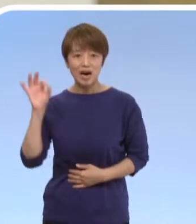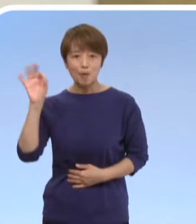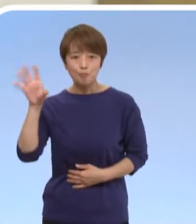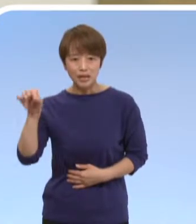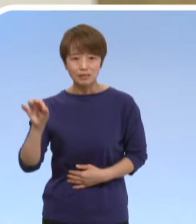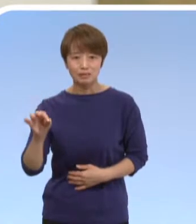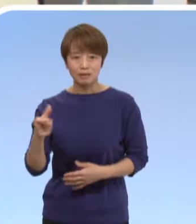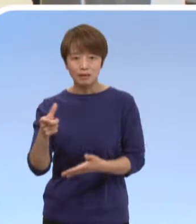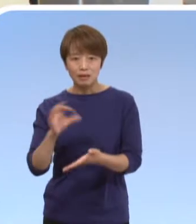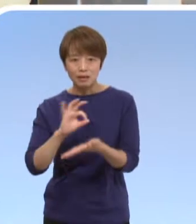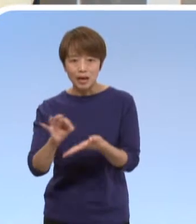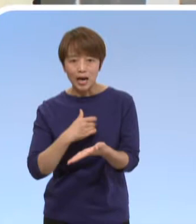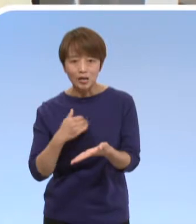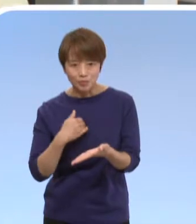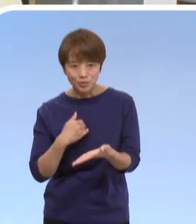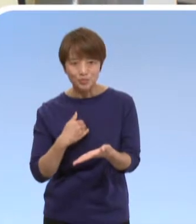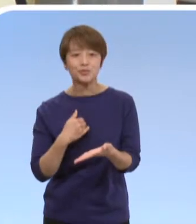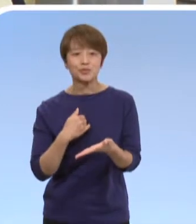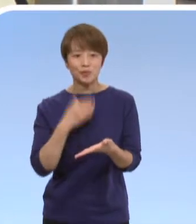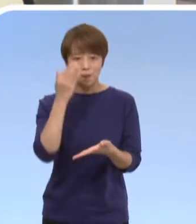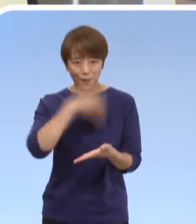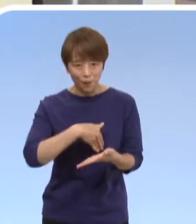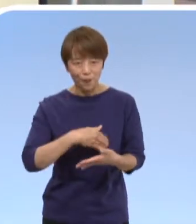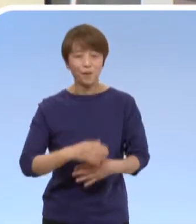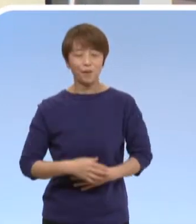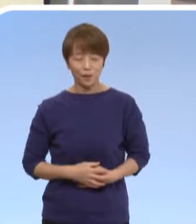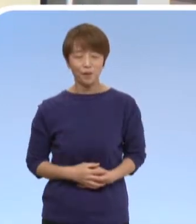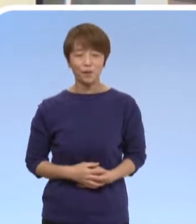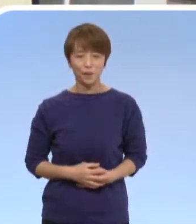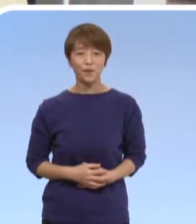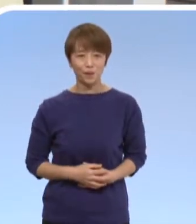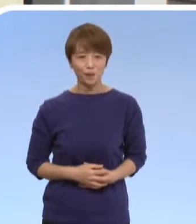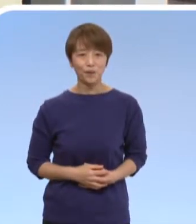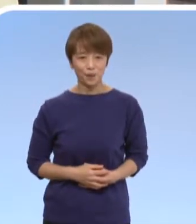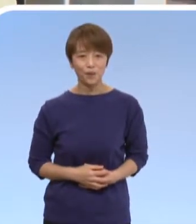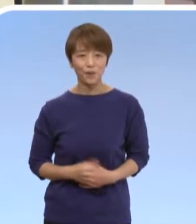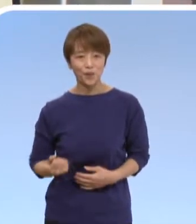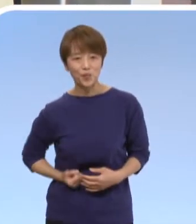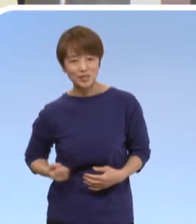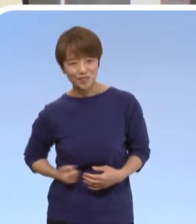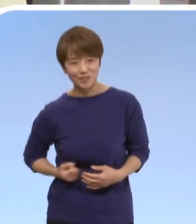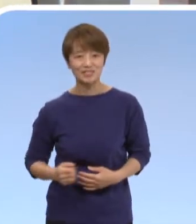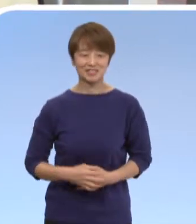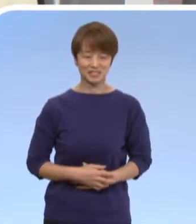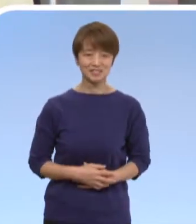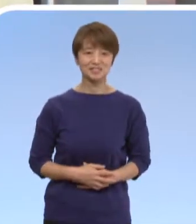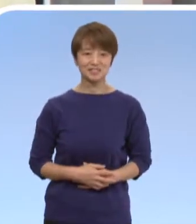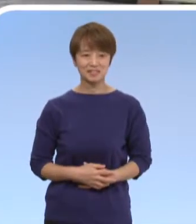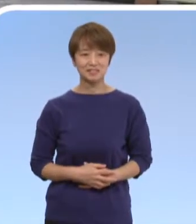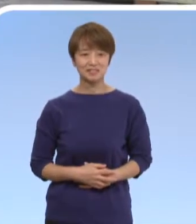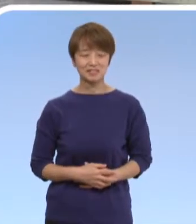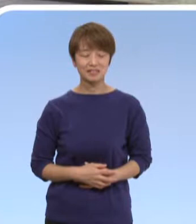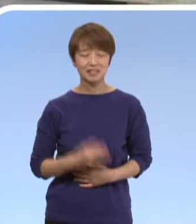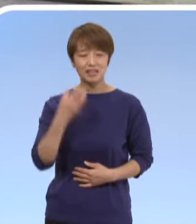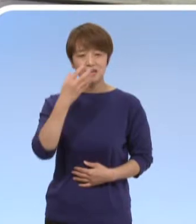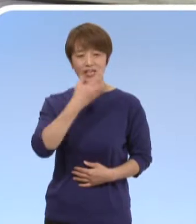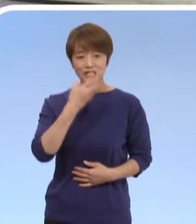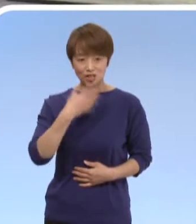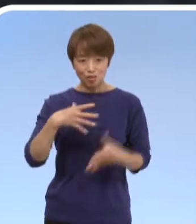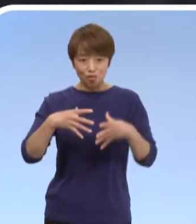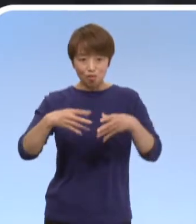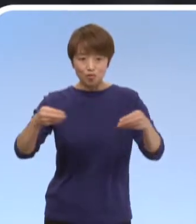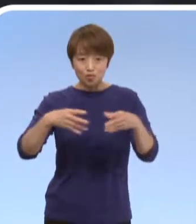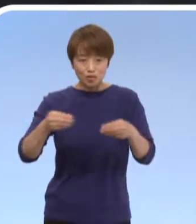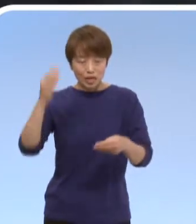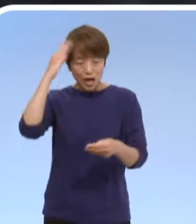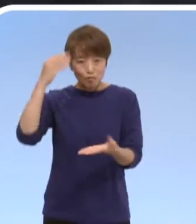自動販売機でメンマが買えるんですか？ そうです、この中にメンマが入ってます。 これ面白いですね。 そうですね、塩抜きをして、